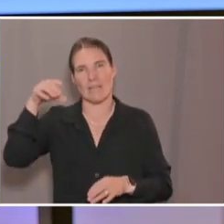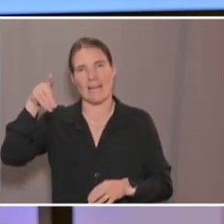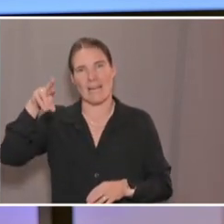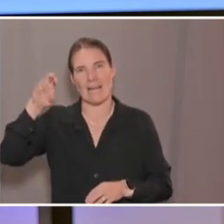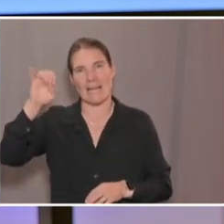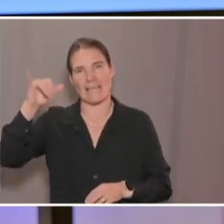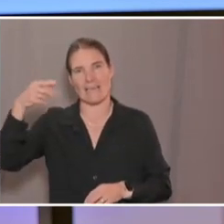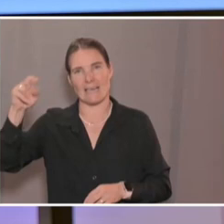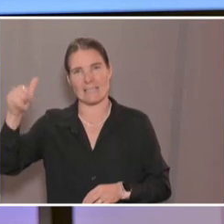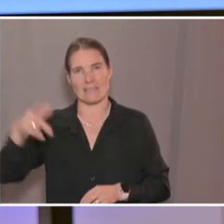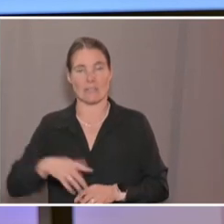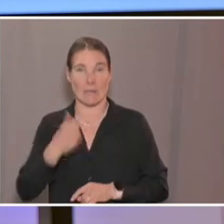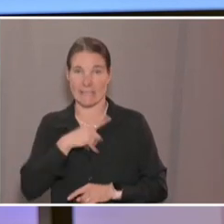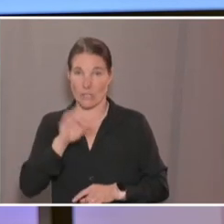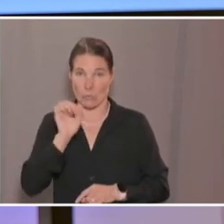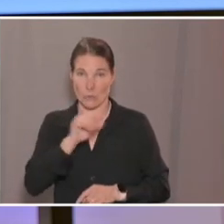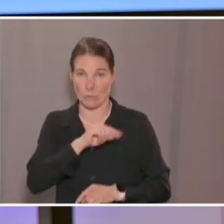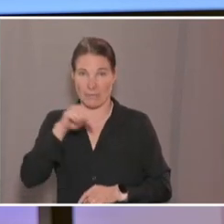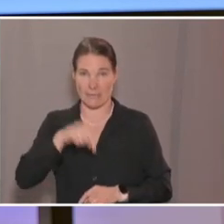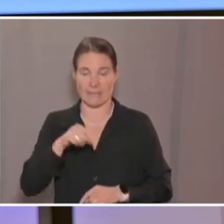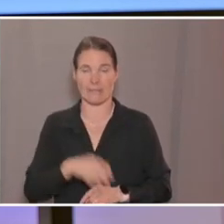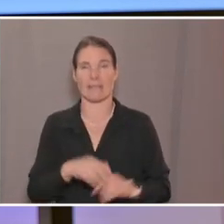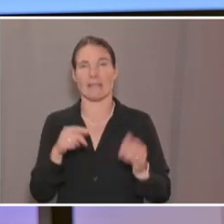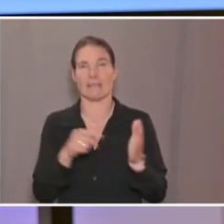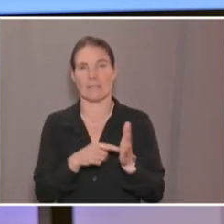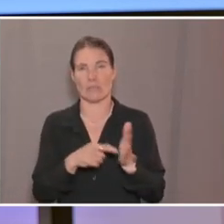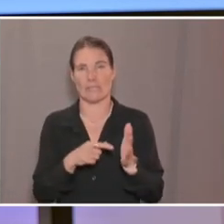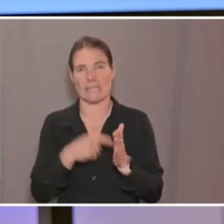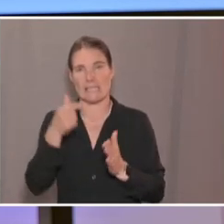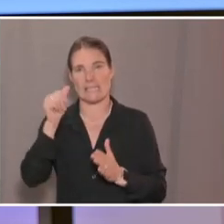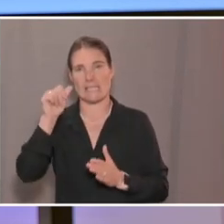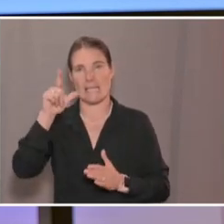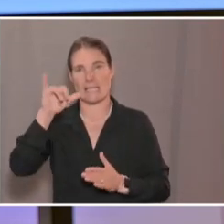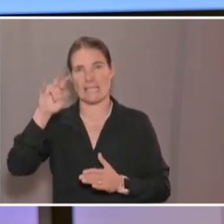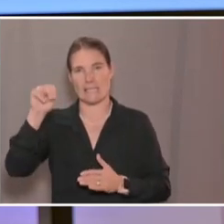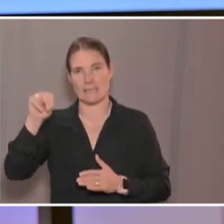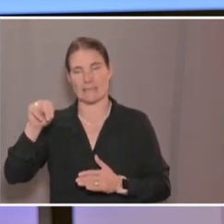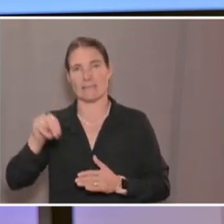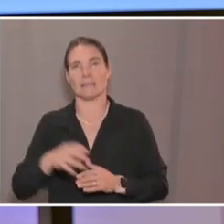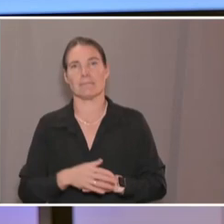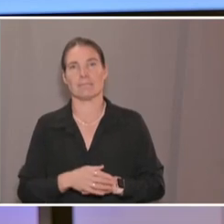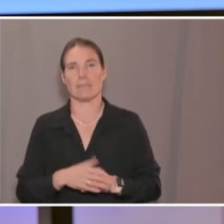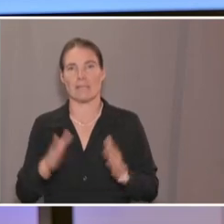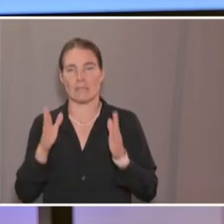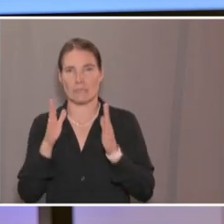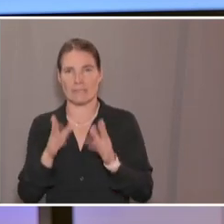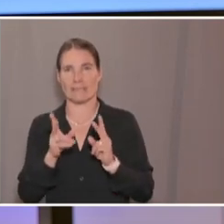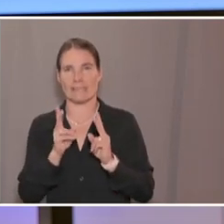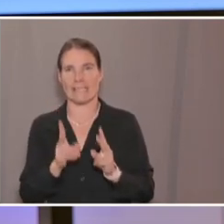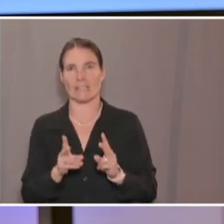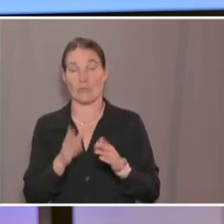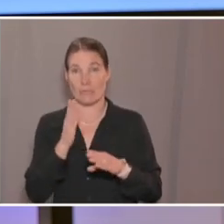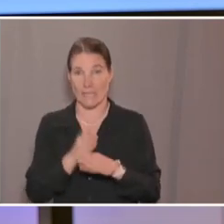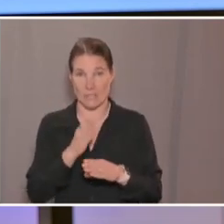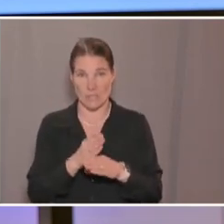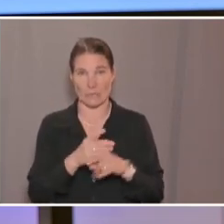bis jetzt leider nicht möglich. Deshalb erweisen wir Tallinn und der fristgerechten Fertigstellung des Baus in